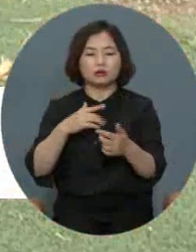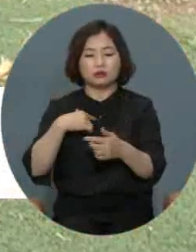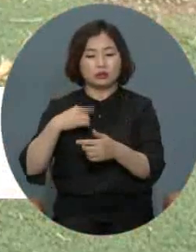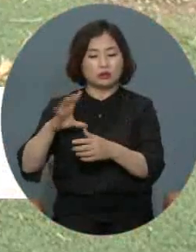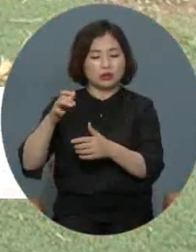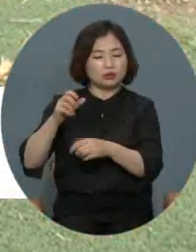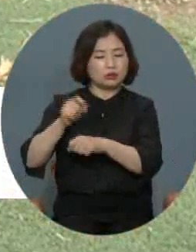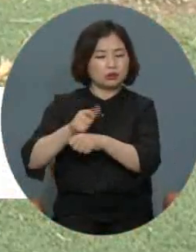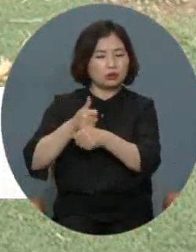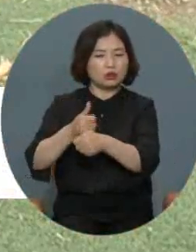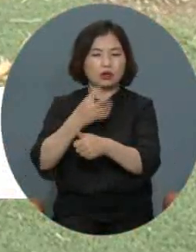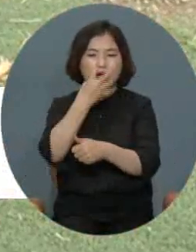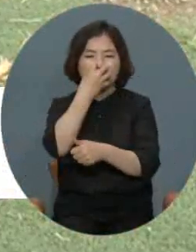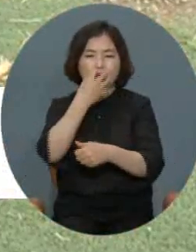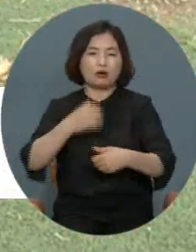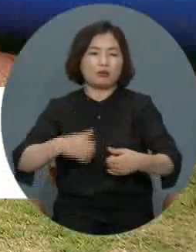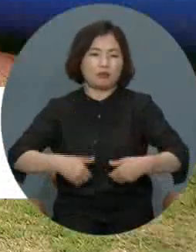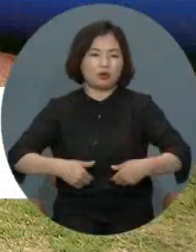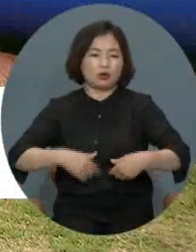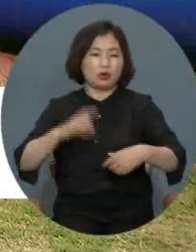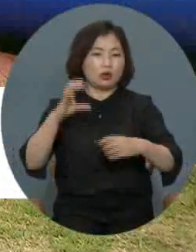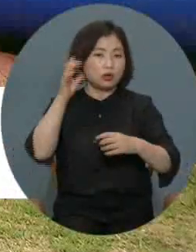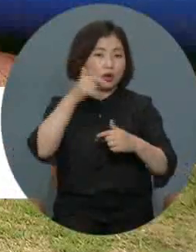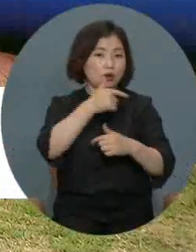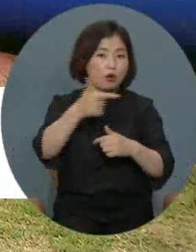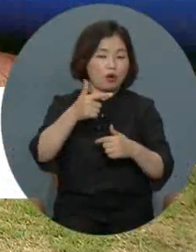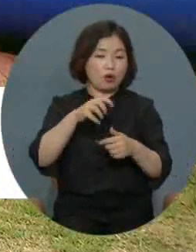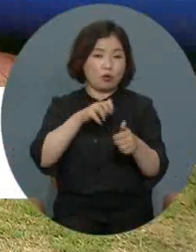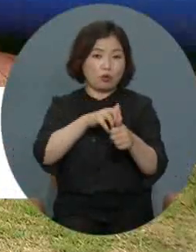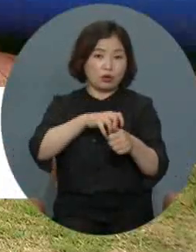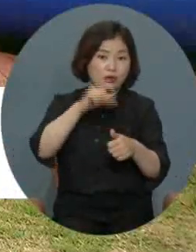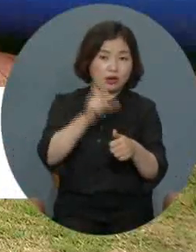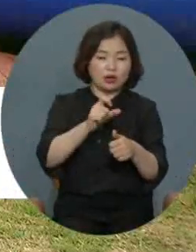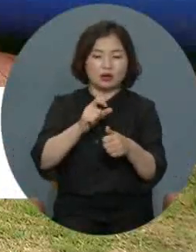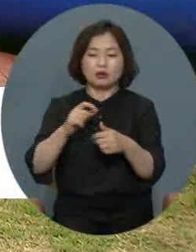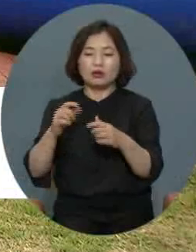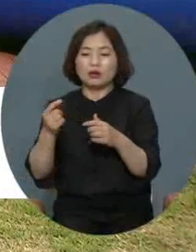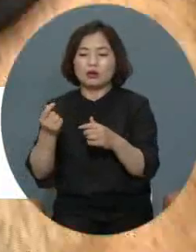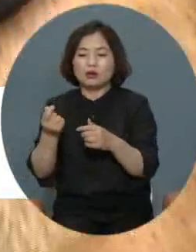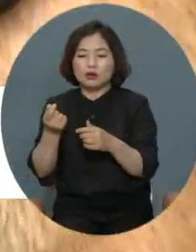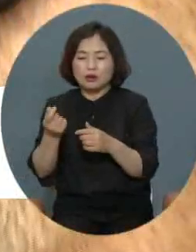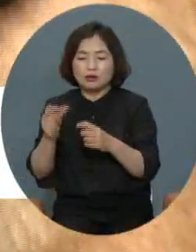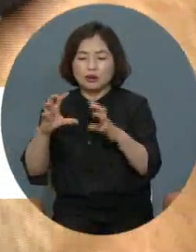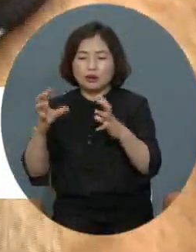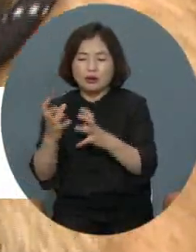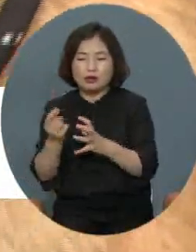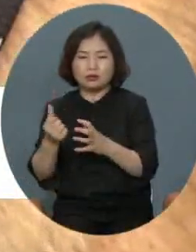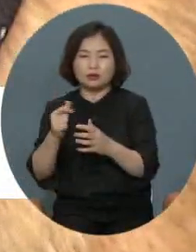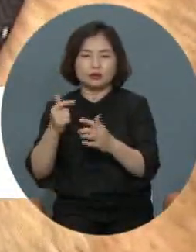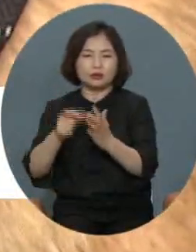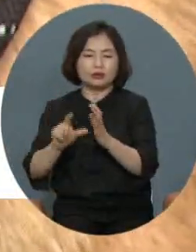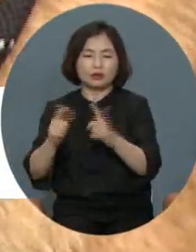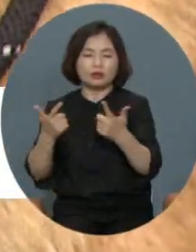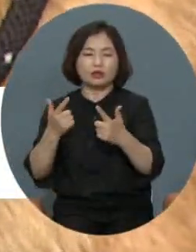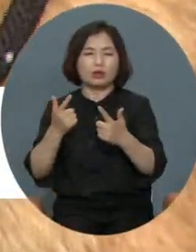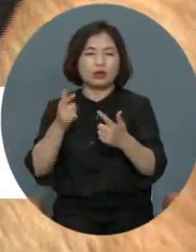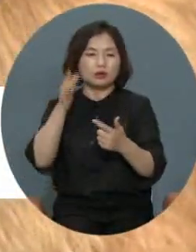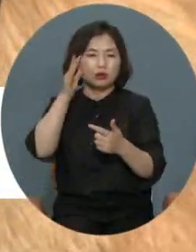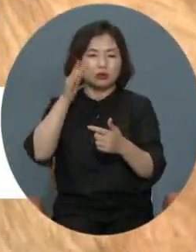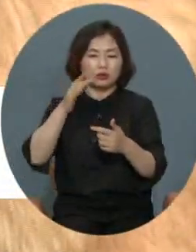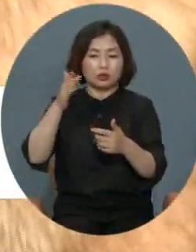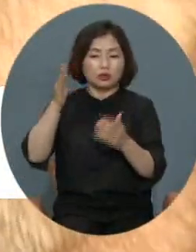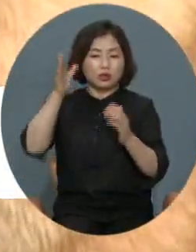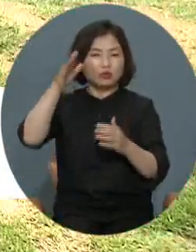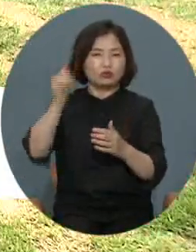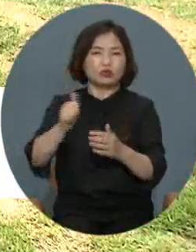당 한다고 생각하고요 강아지가 크다고 공격성이 3번 와따 뭐 안 3 버그를 지난 거야 현상들 경우 게 무슨